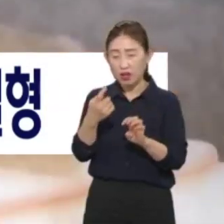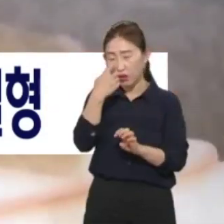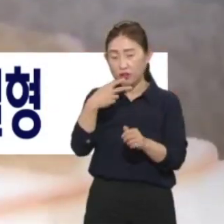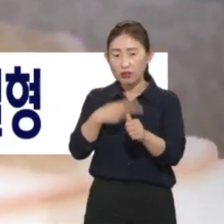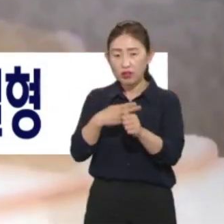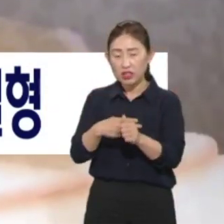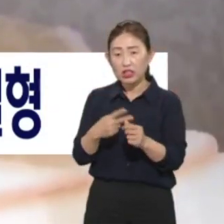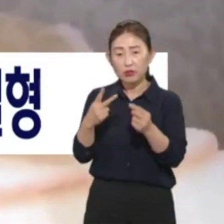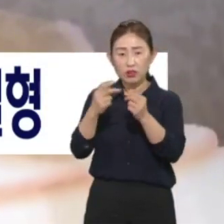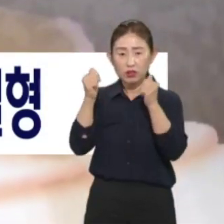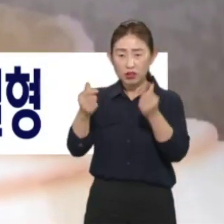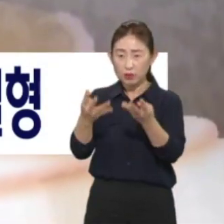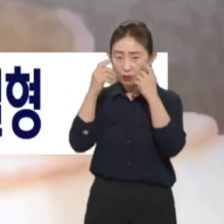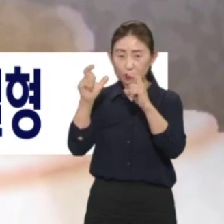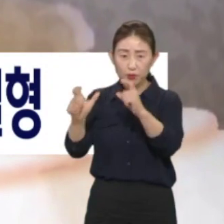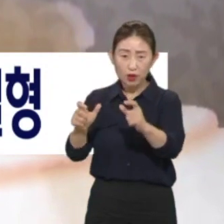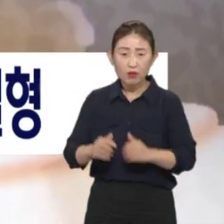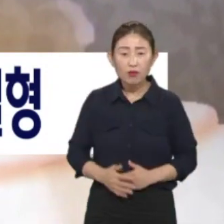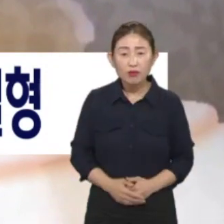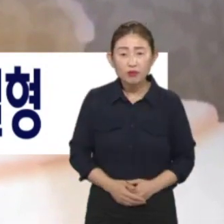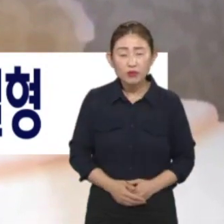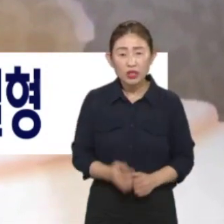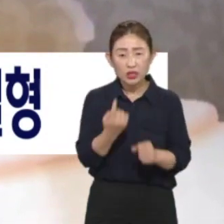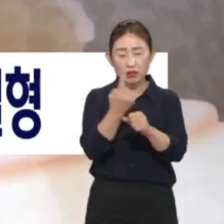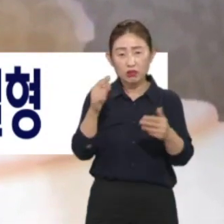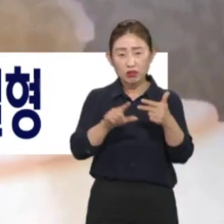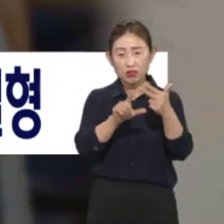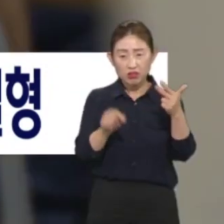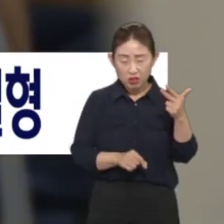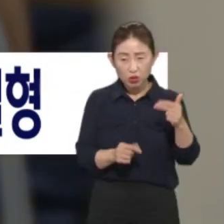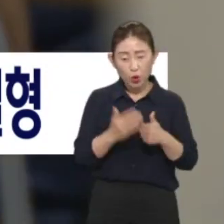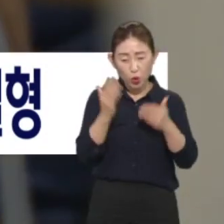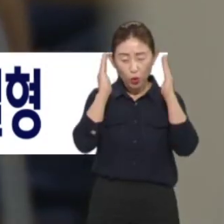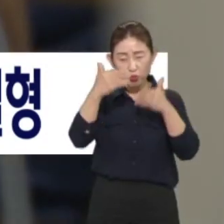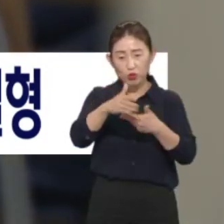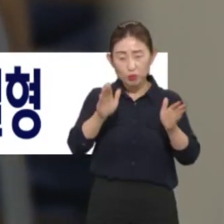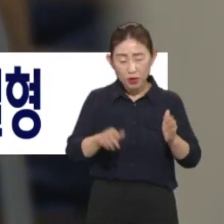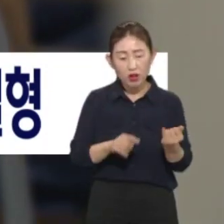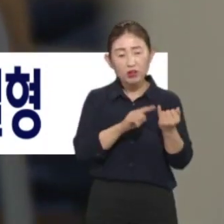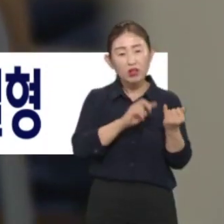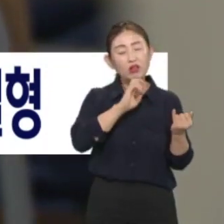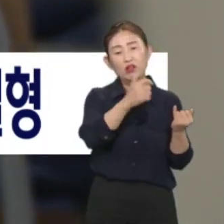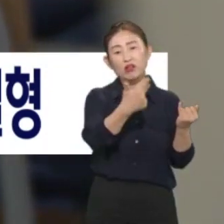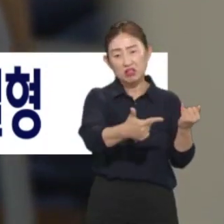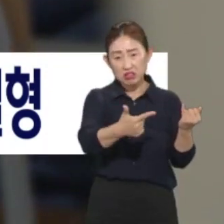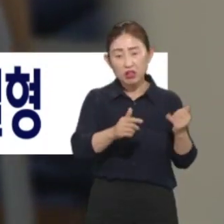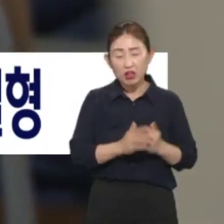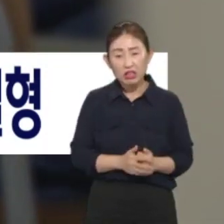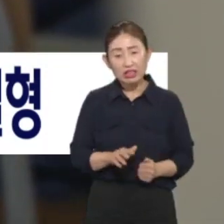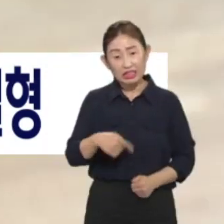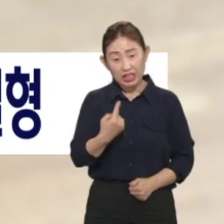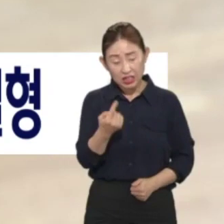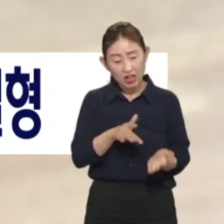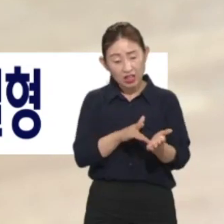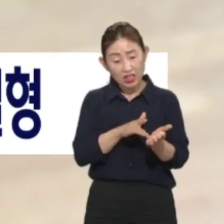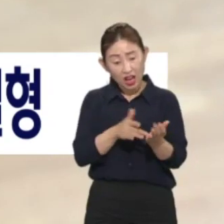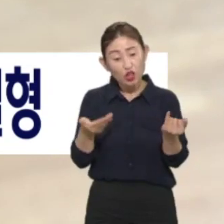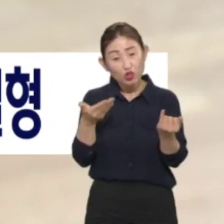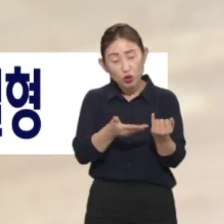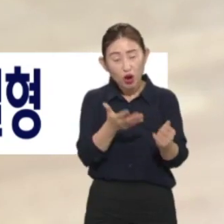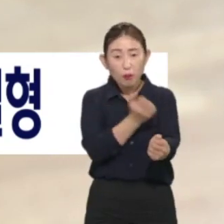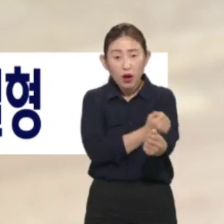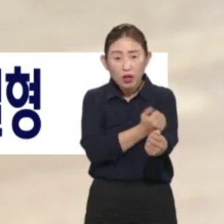선고받았습니다. 대전고법 송석봉 판사는 지난해 7월 자신의 공부방에서 16살 여학생에게 자신이 처방받은